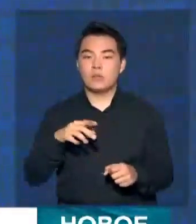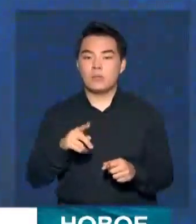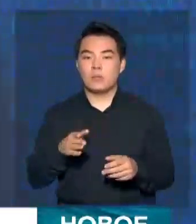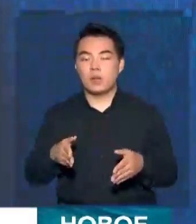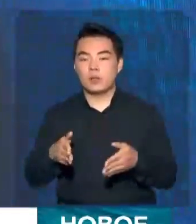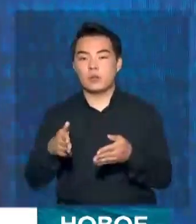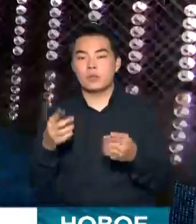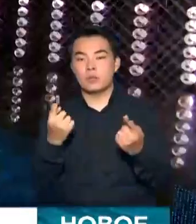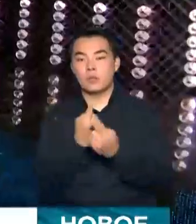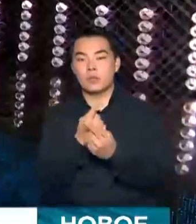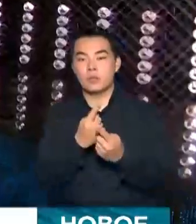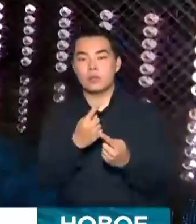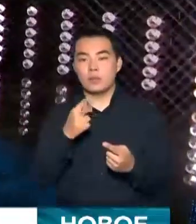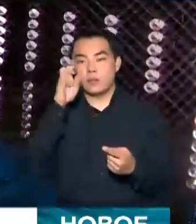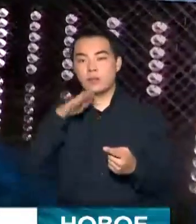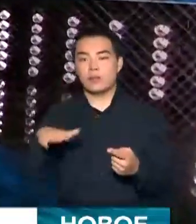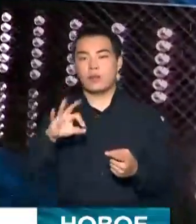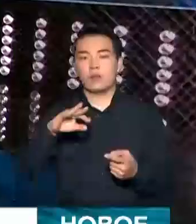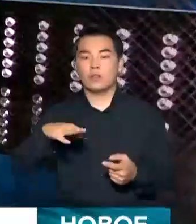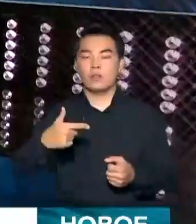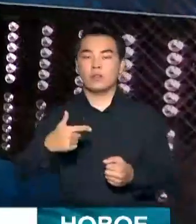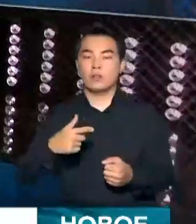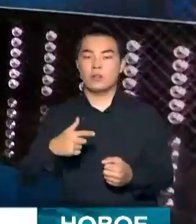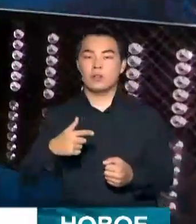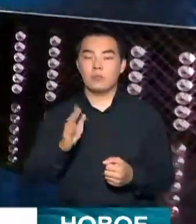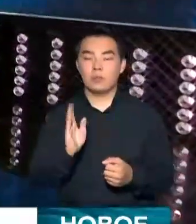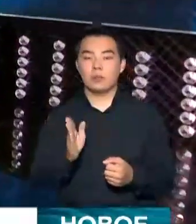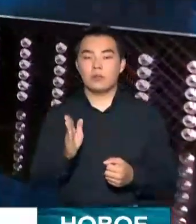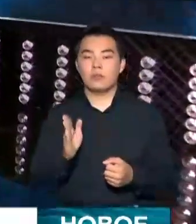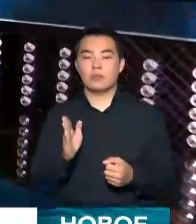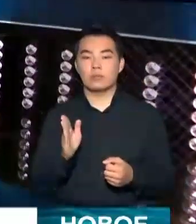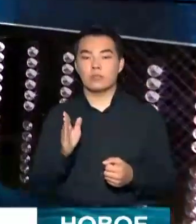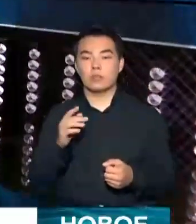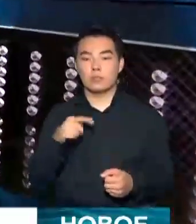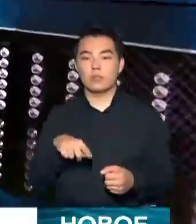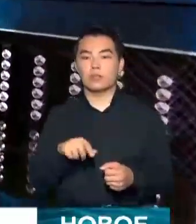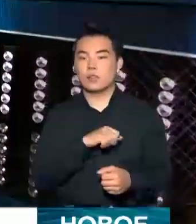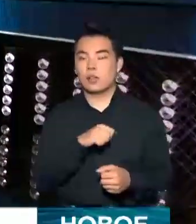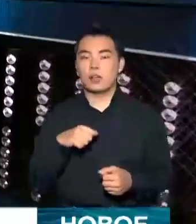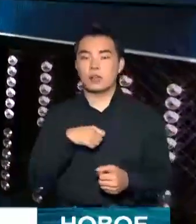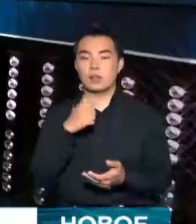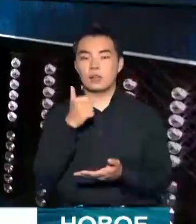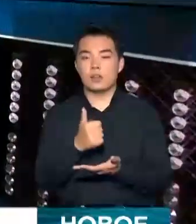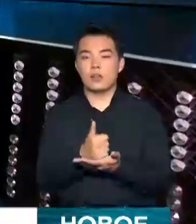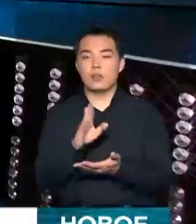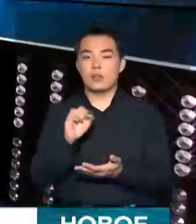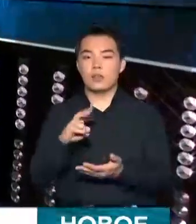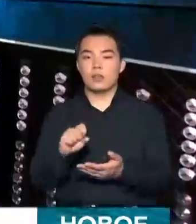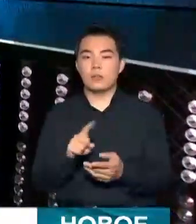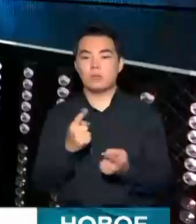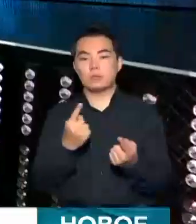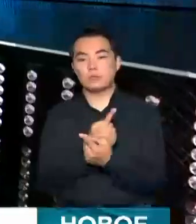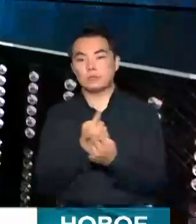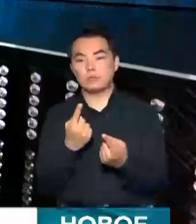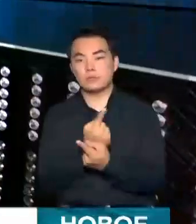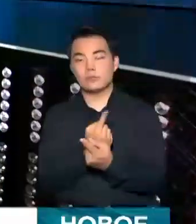исключительно по территории государств из ОТГ. Сейчас основная ветка, которая идет через Казахстан, через Каспийское